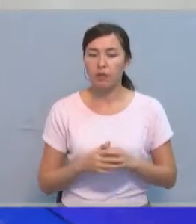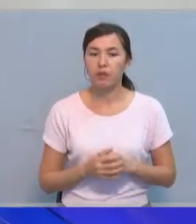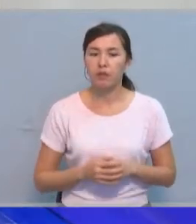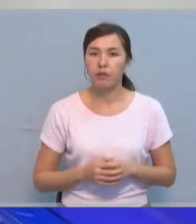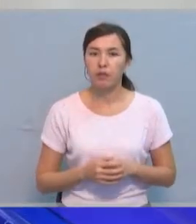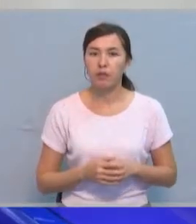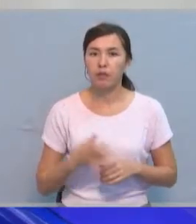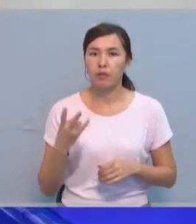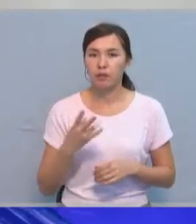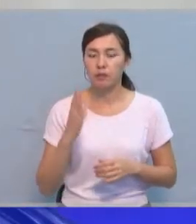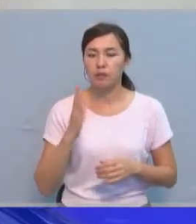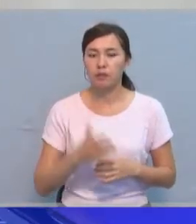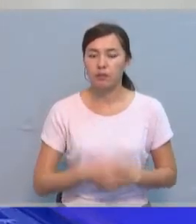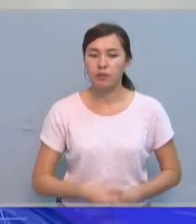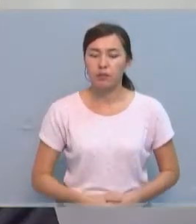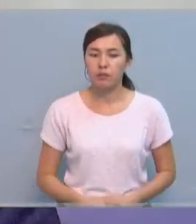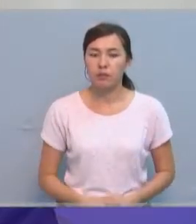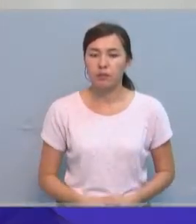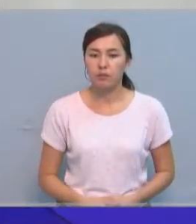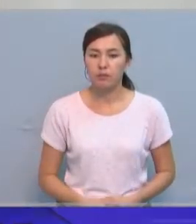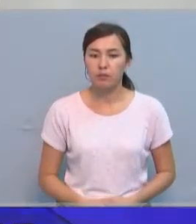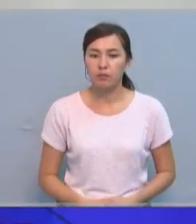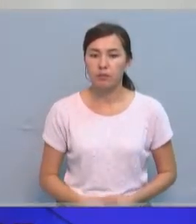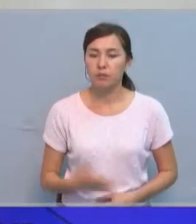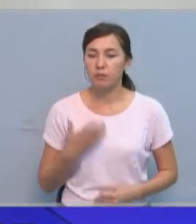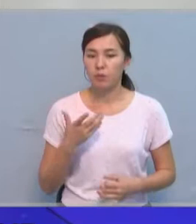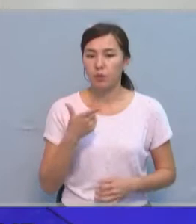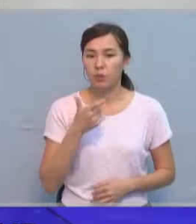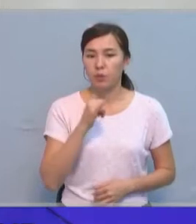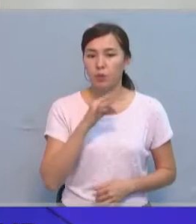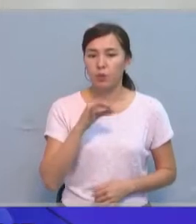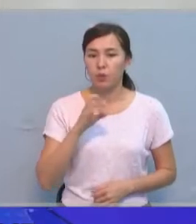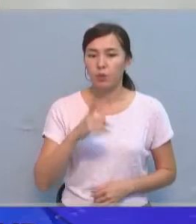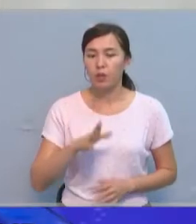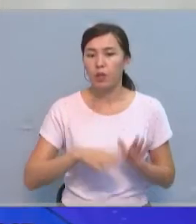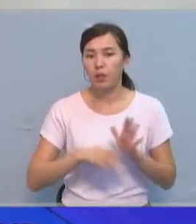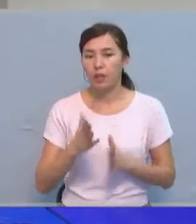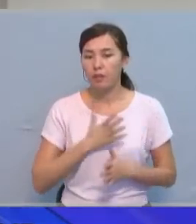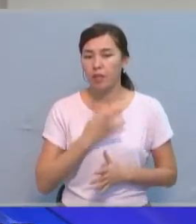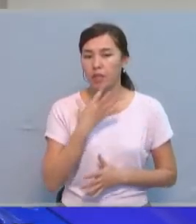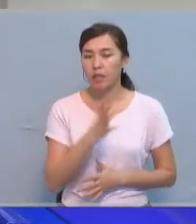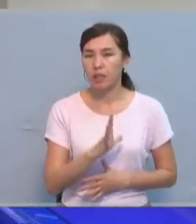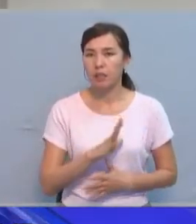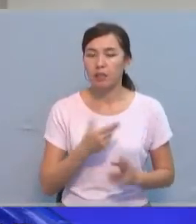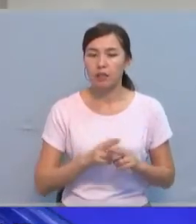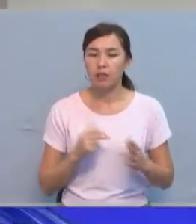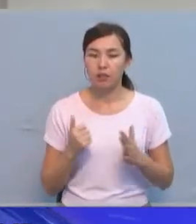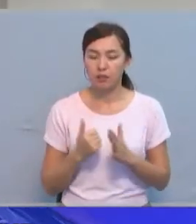Бұндай жерлер қажет екен. Поликлиникаларға. Мен қазір уролог қарадым. Өте жақсы, маған қатты ұнады. Бұған дейін